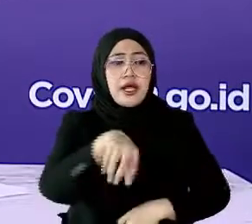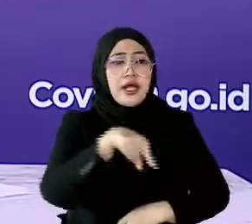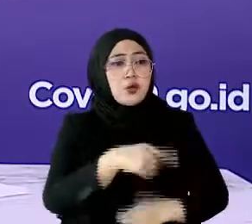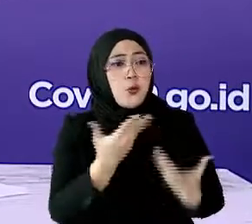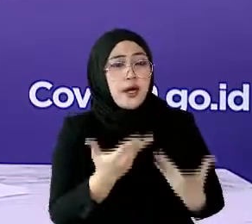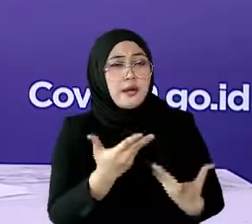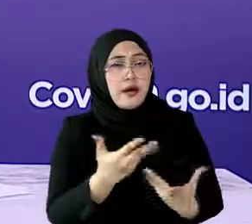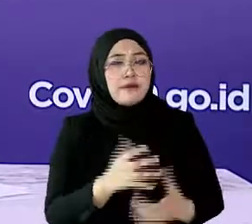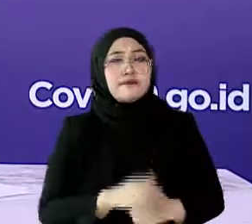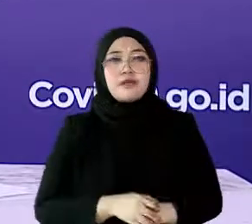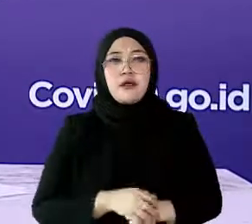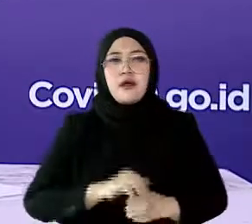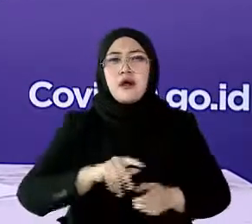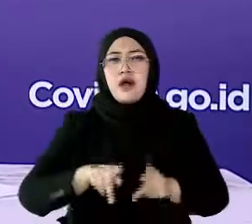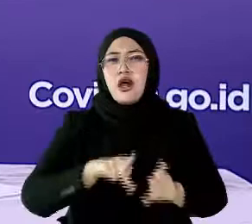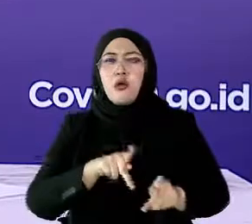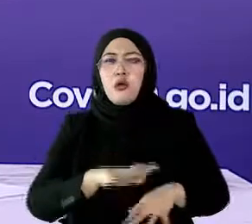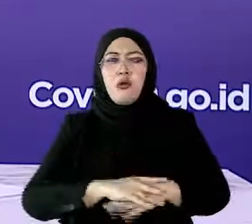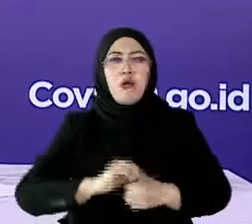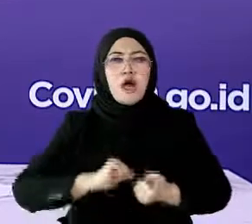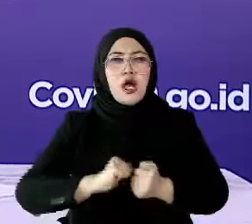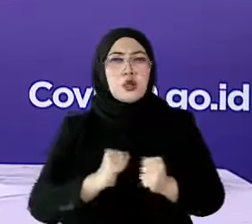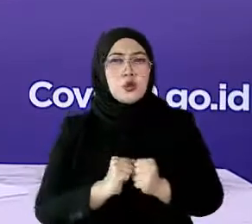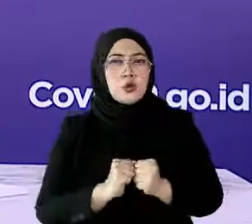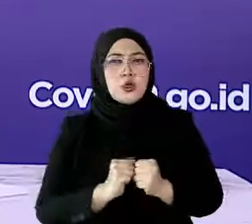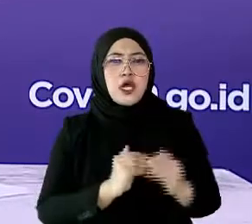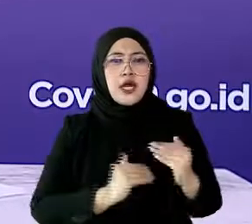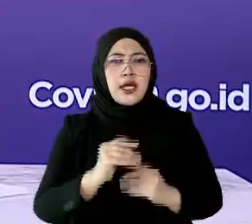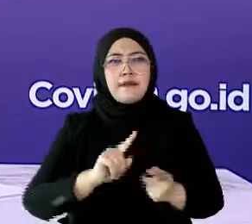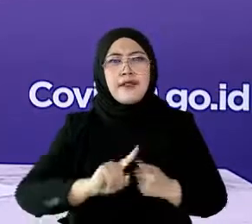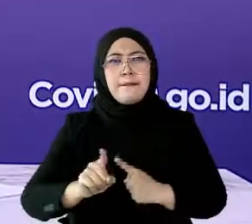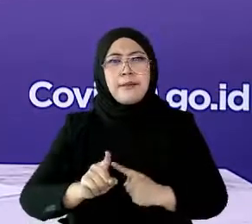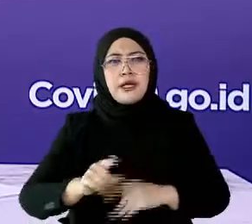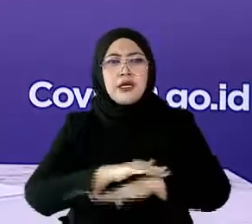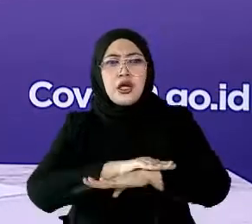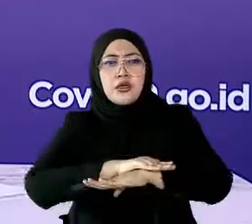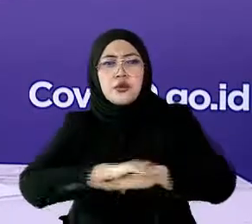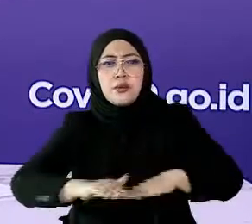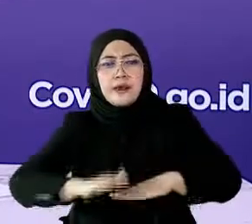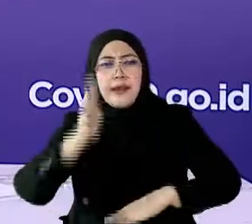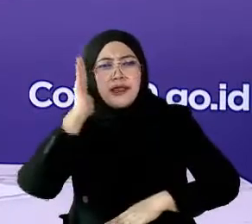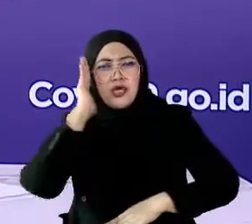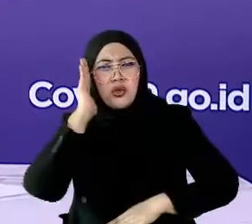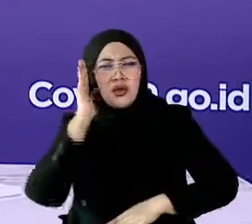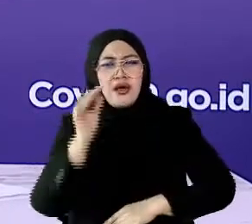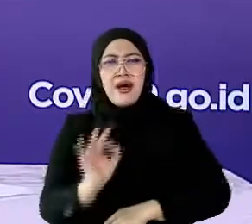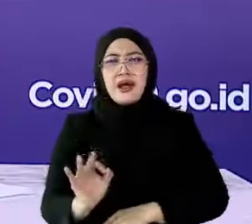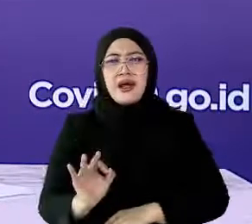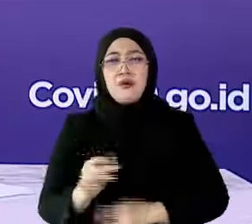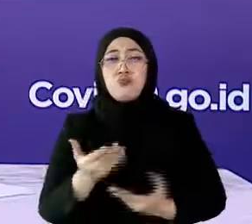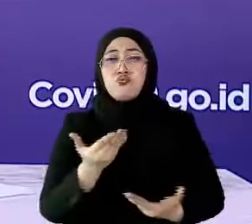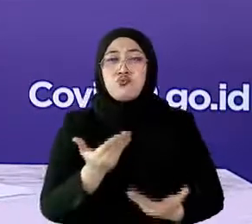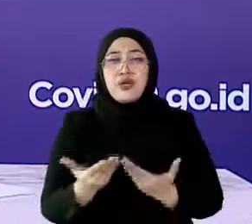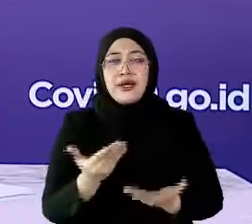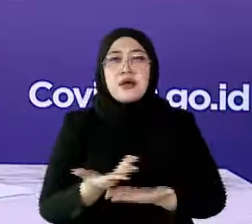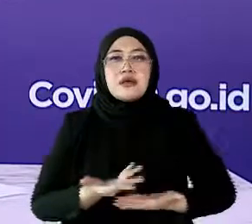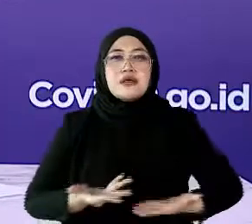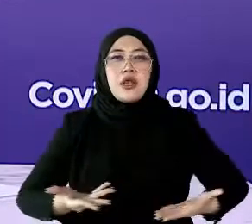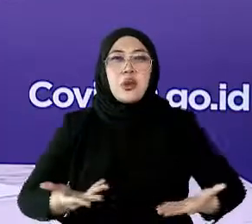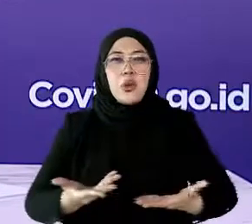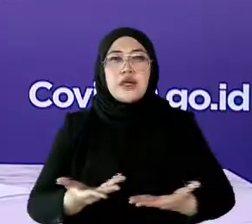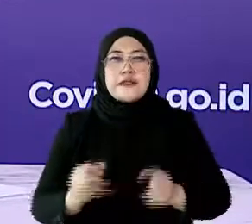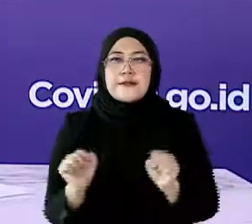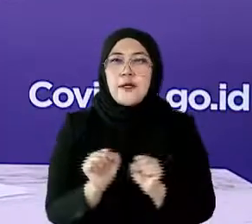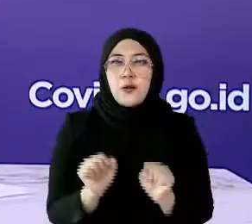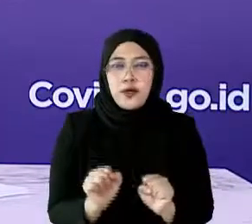karena Apabila kasus naik namun tempat tidur tidak tersedia maka keadaan dapat semakin memburuk